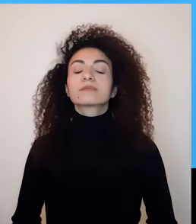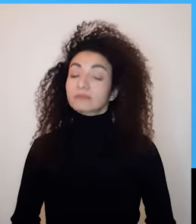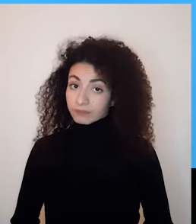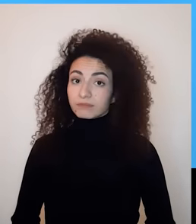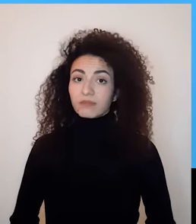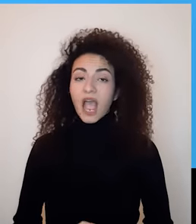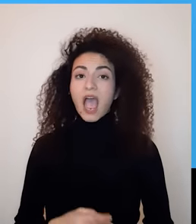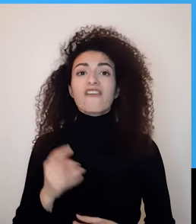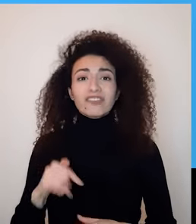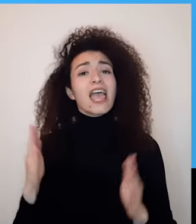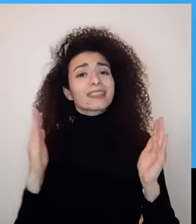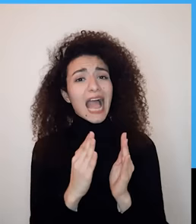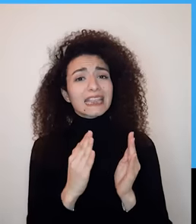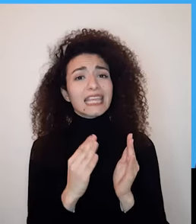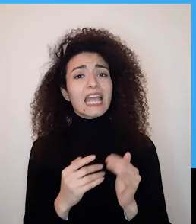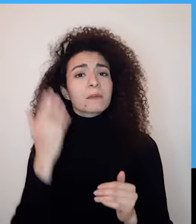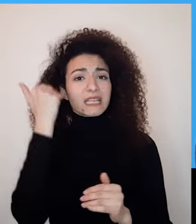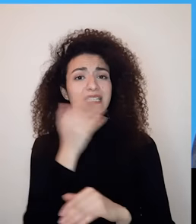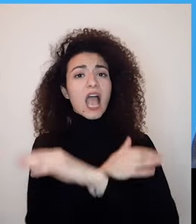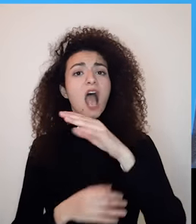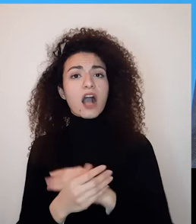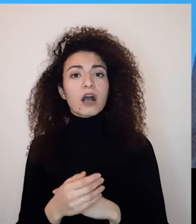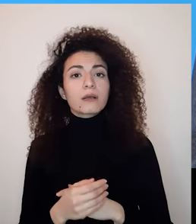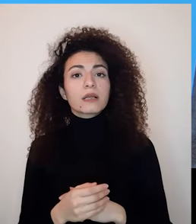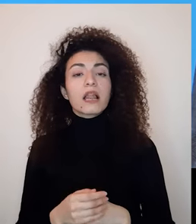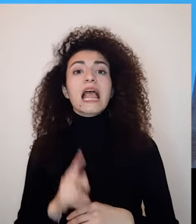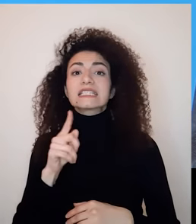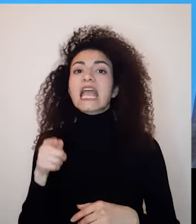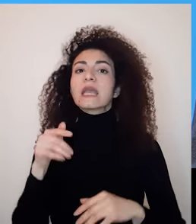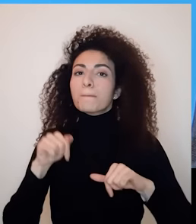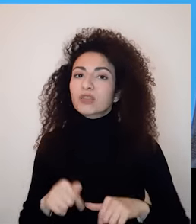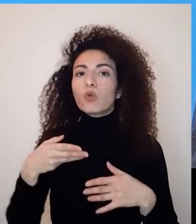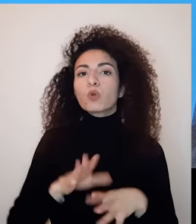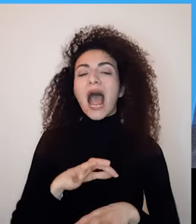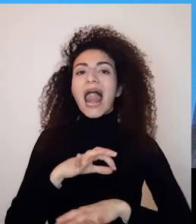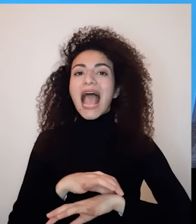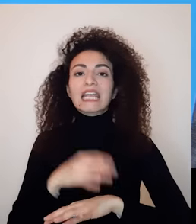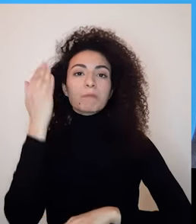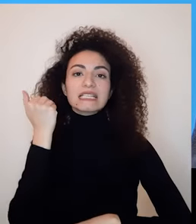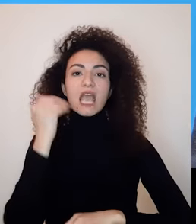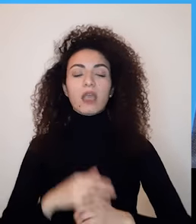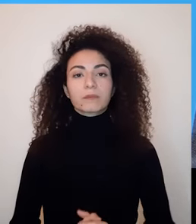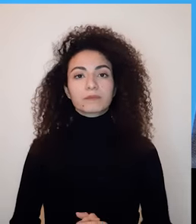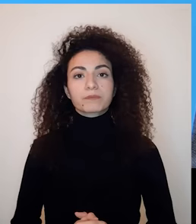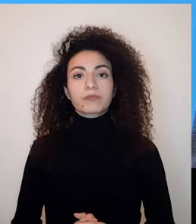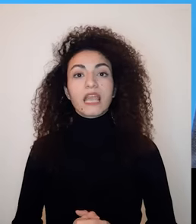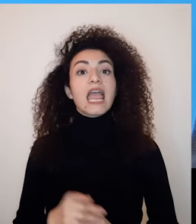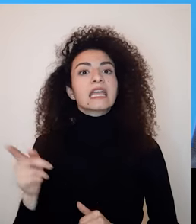بعيادة الأطباء؟ طبعاً في بعض التحديات ممكن تواجه المرأة ذات الإعاقة لما تقرر تزور الطبيب